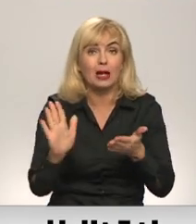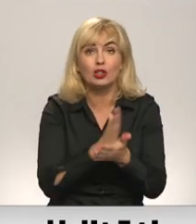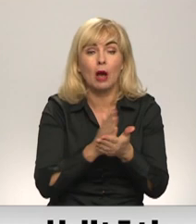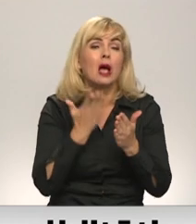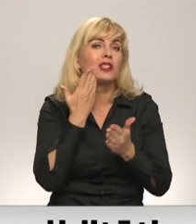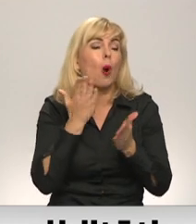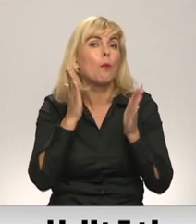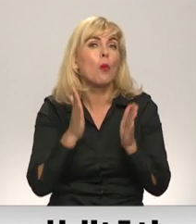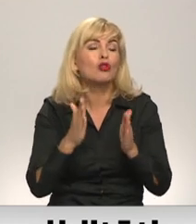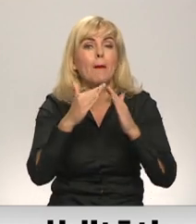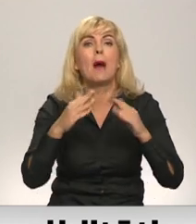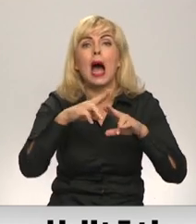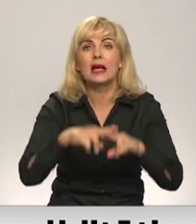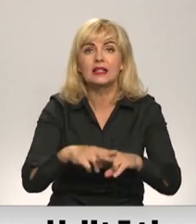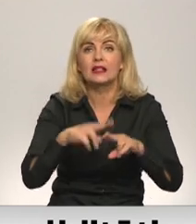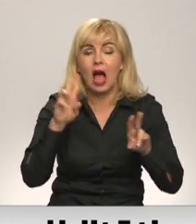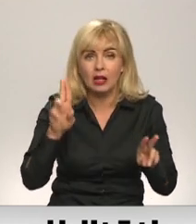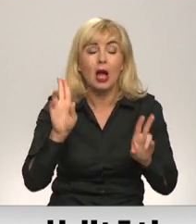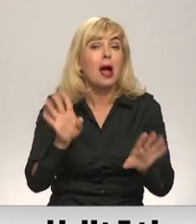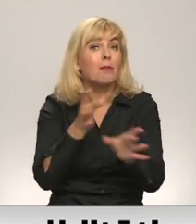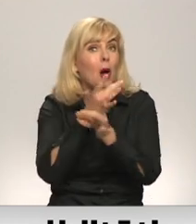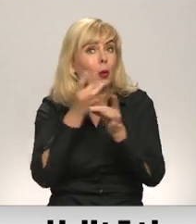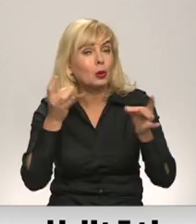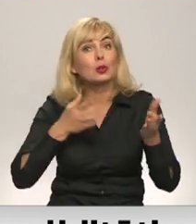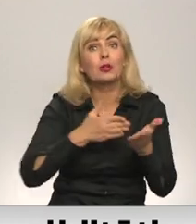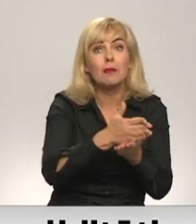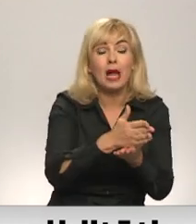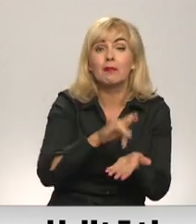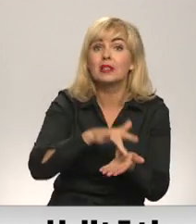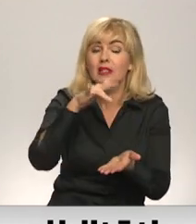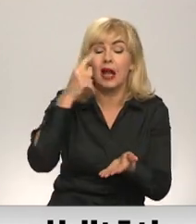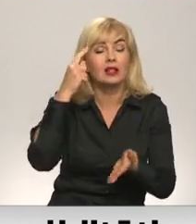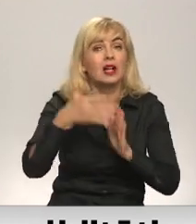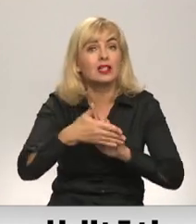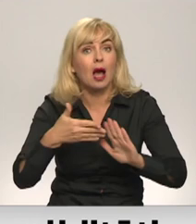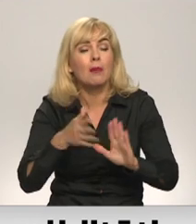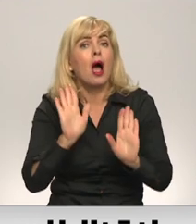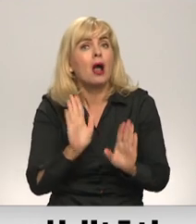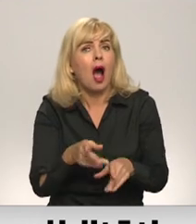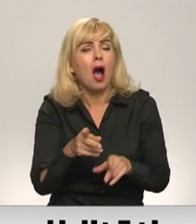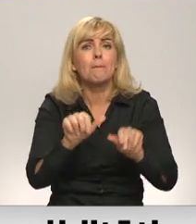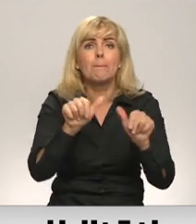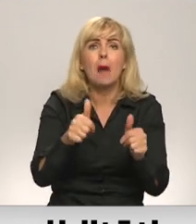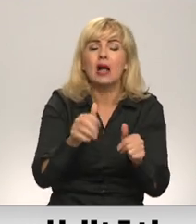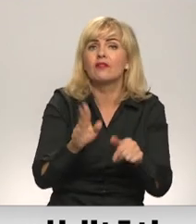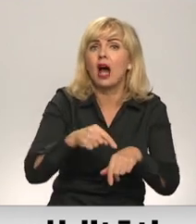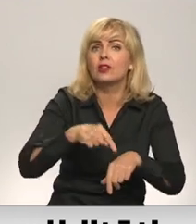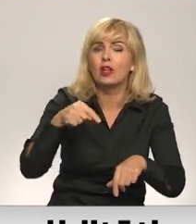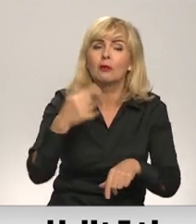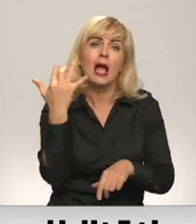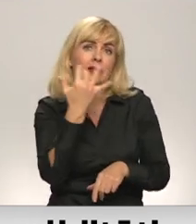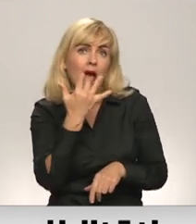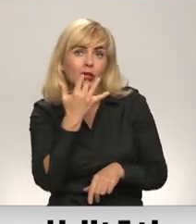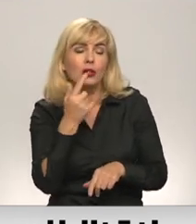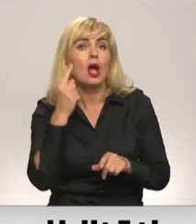mūžīgā mājasēde. Šodien tajā par kultūras pieejamību. Tā centrā ir sapratne par to, kā mākslu var sajust neredzīgie